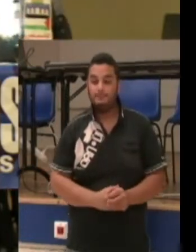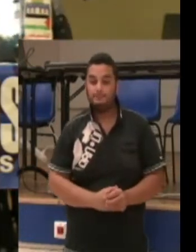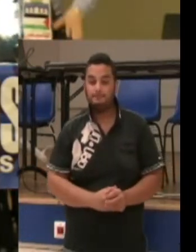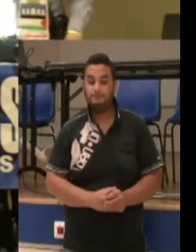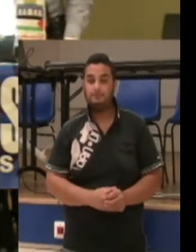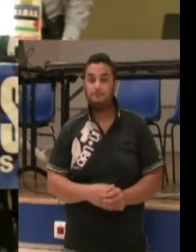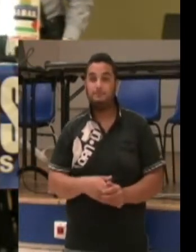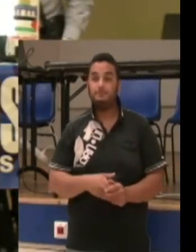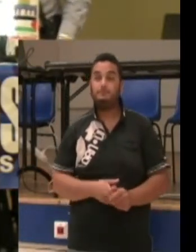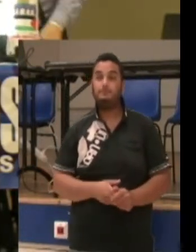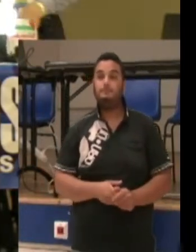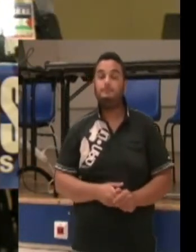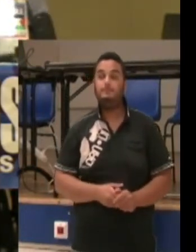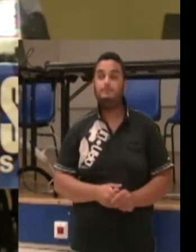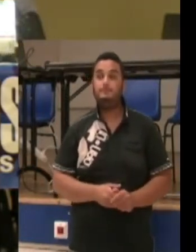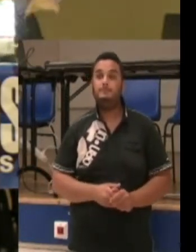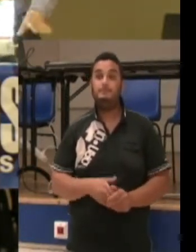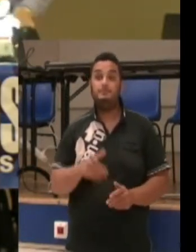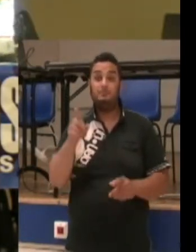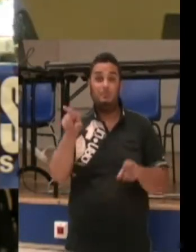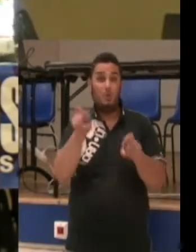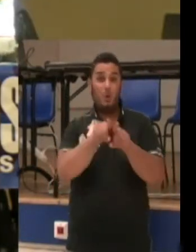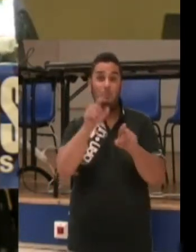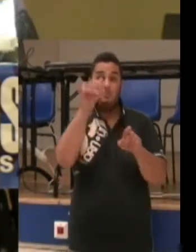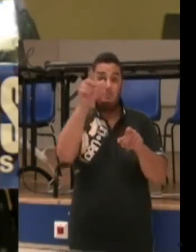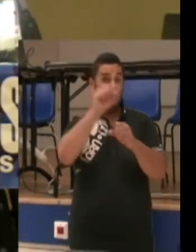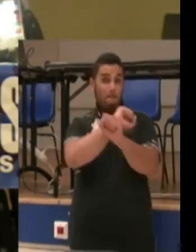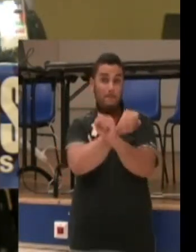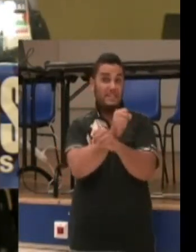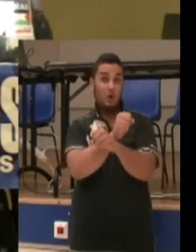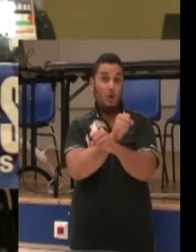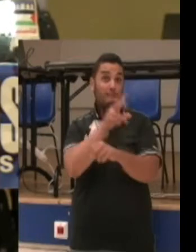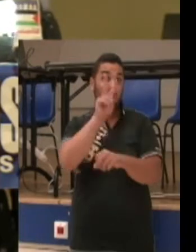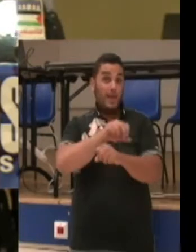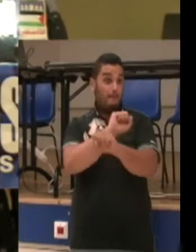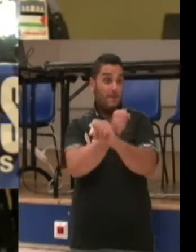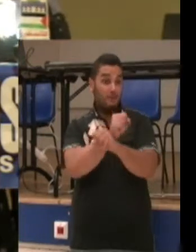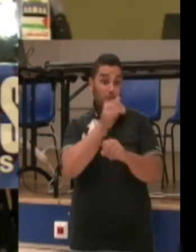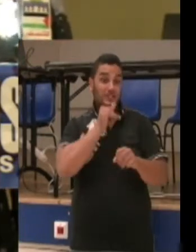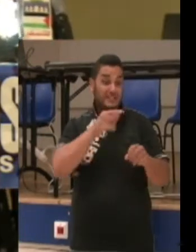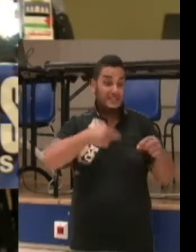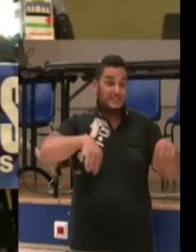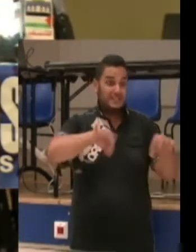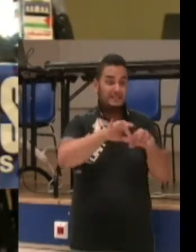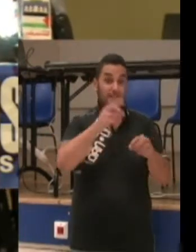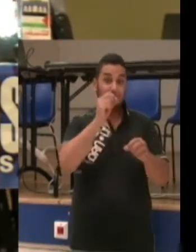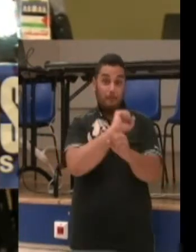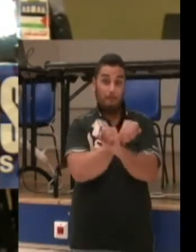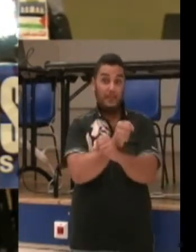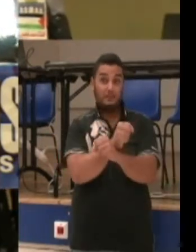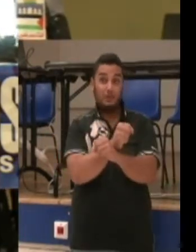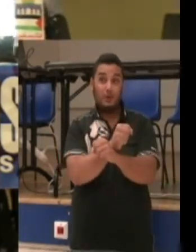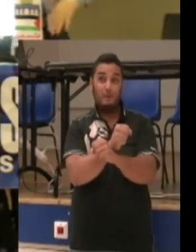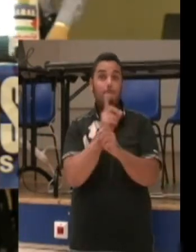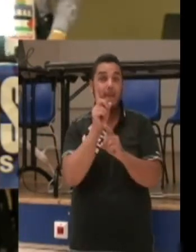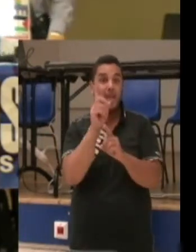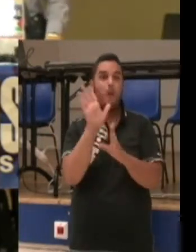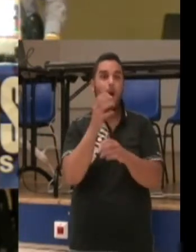que je considère une prison. Une prison, mais à ciel